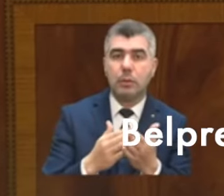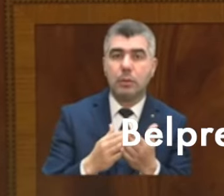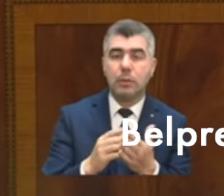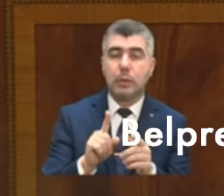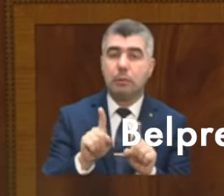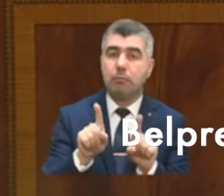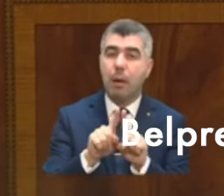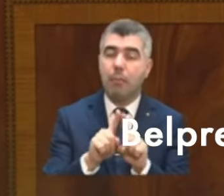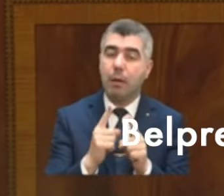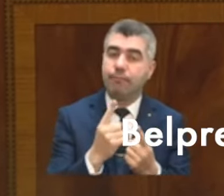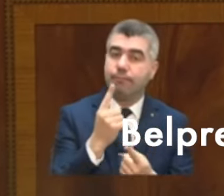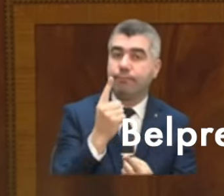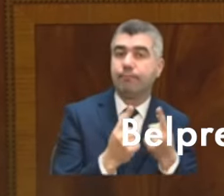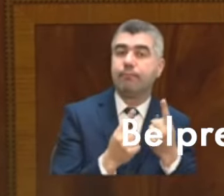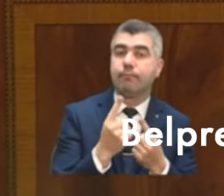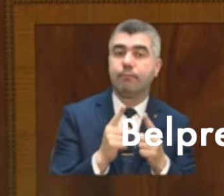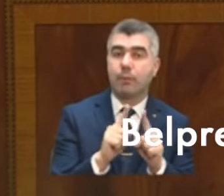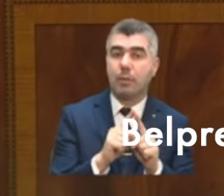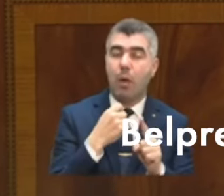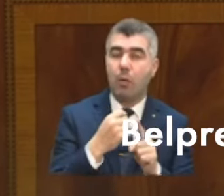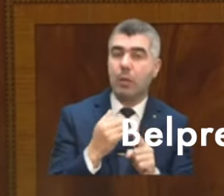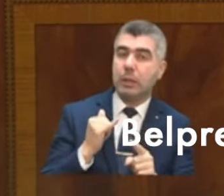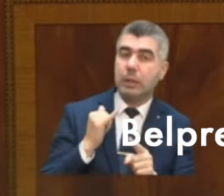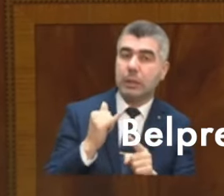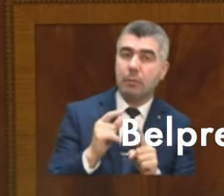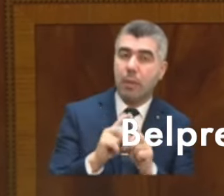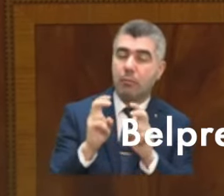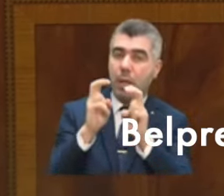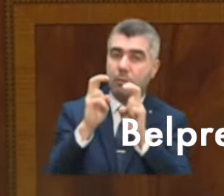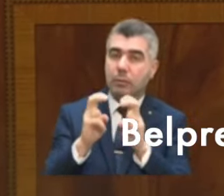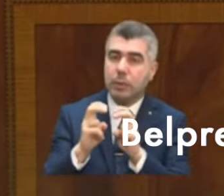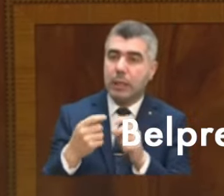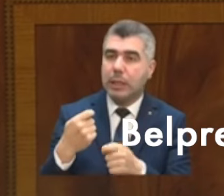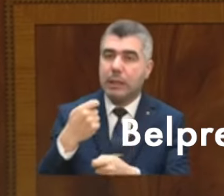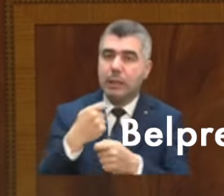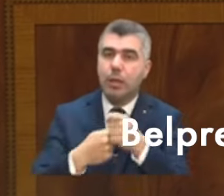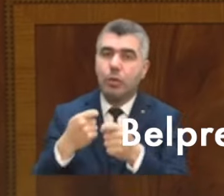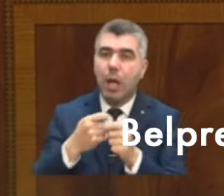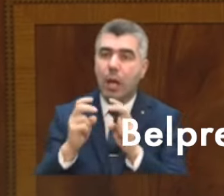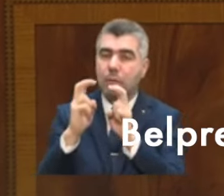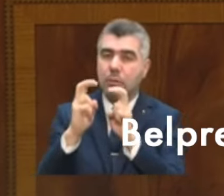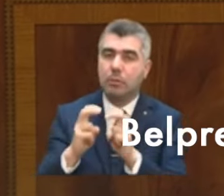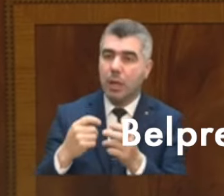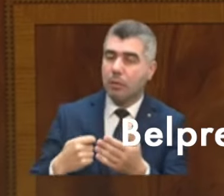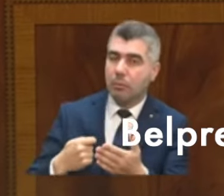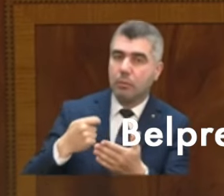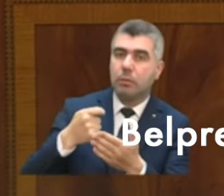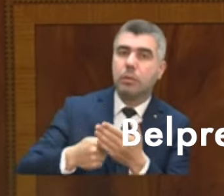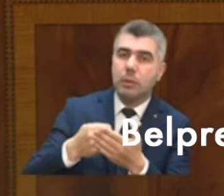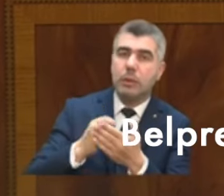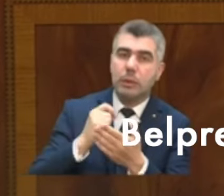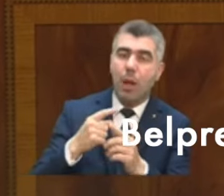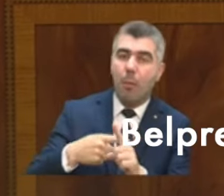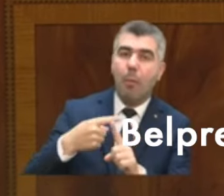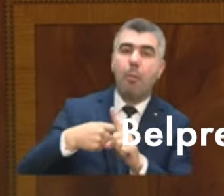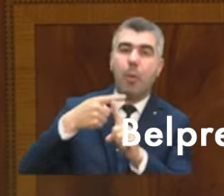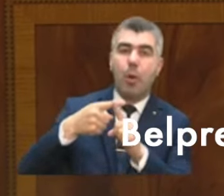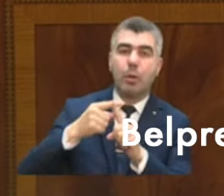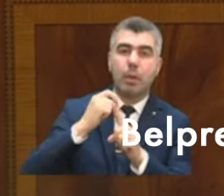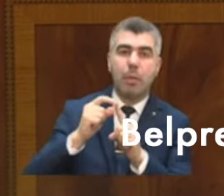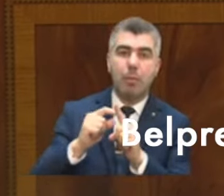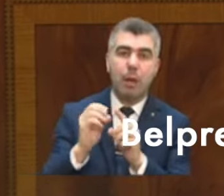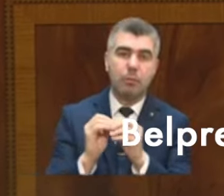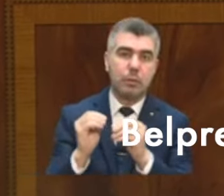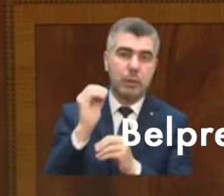مطمئنا خاصه في ظل استمرار عجز الميزان التجاري وميزان الاداءات واستمرار ارتفاع مؤشرات